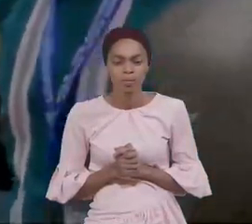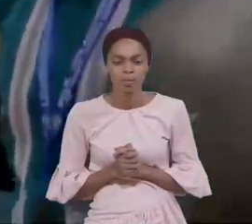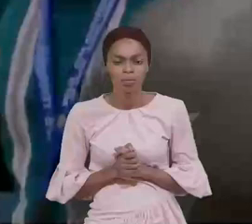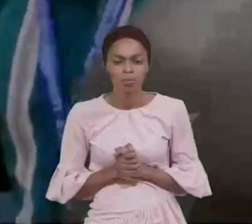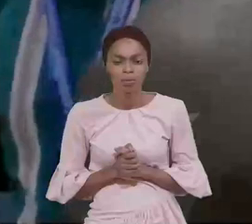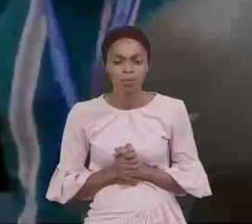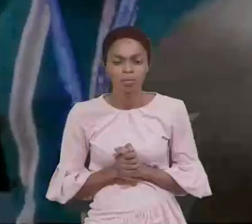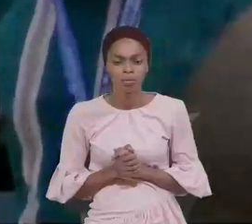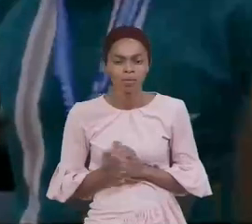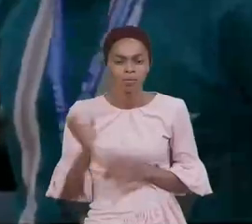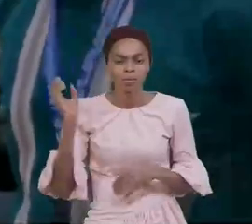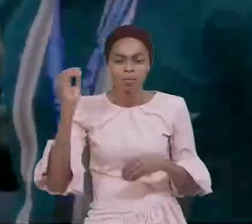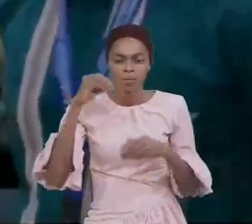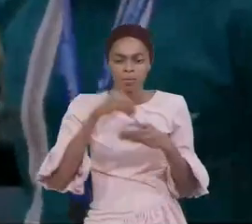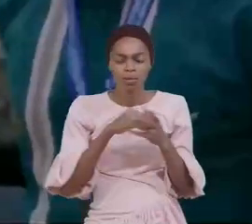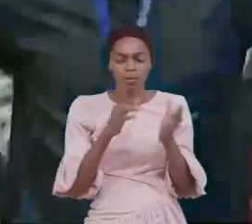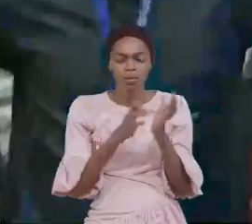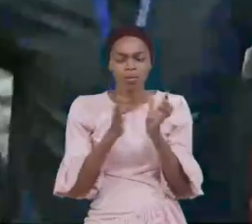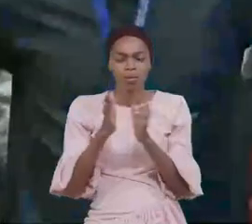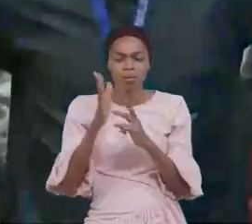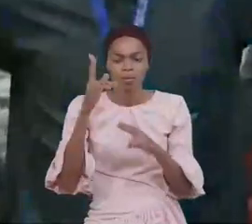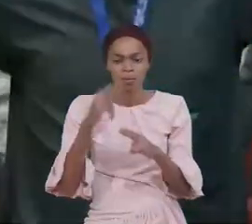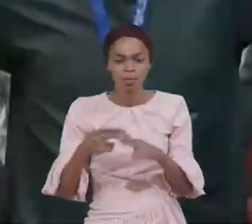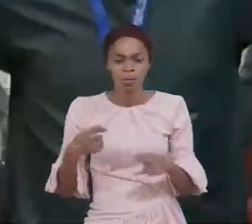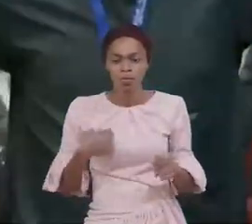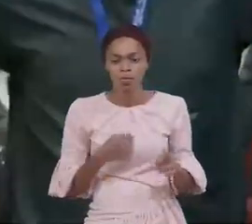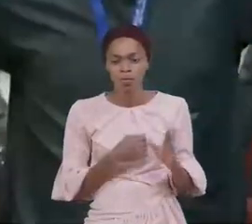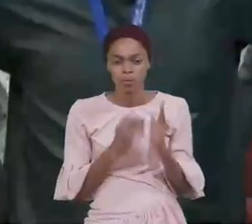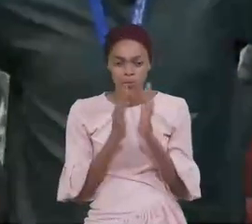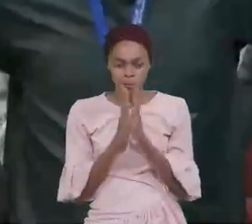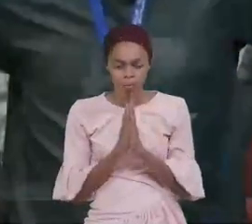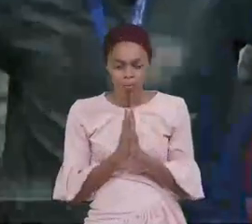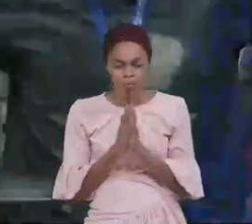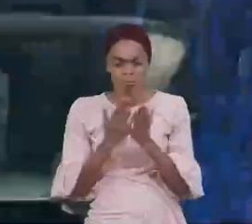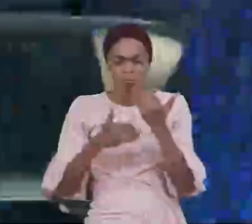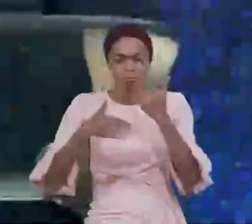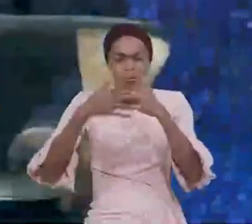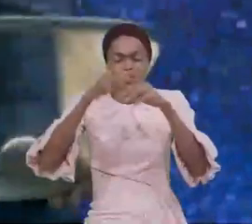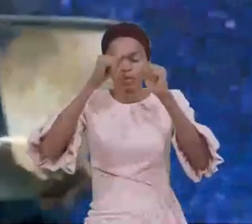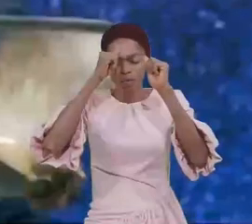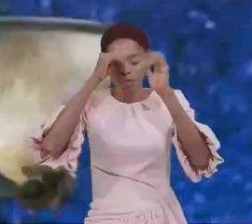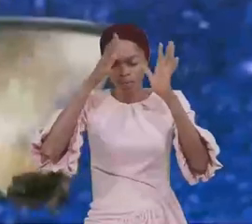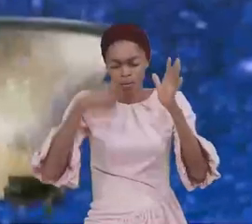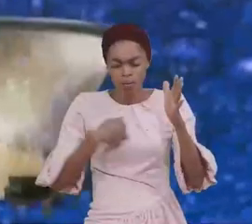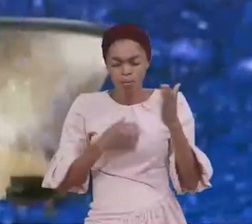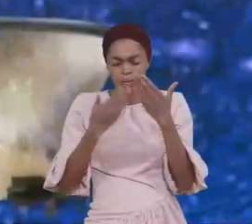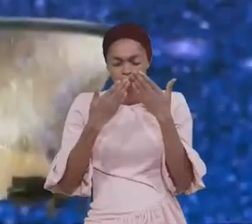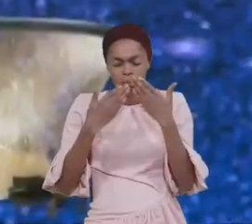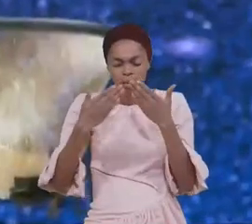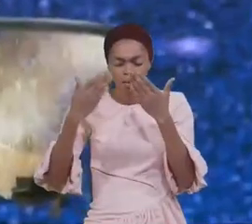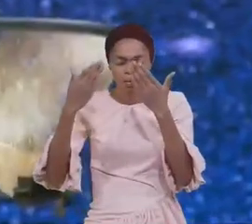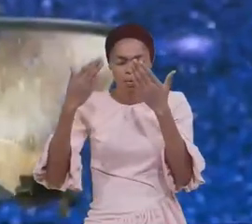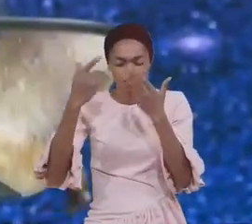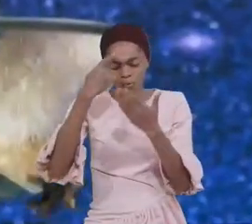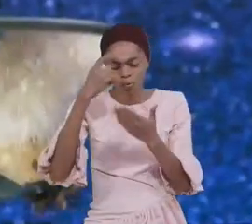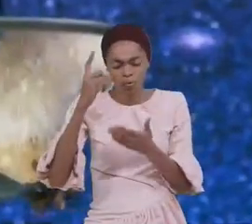Au nom de Jésus, nous prions. Père Céleste, nous te remercions pour